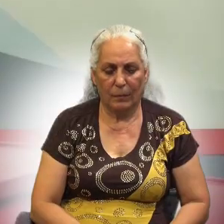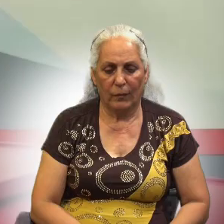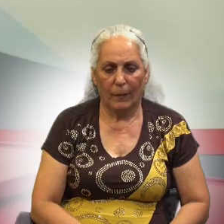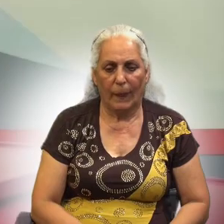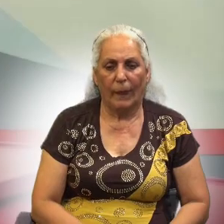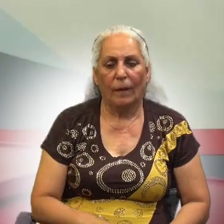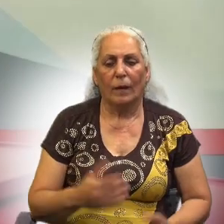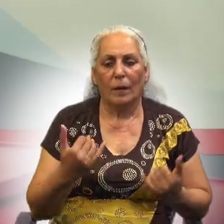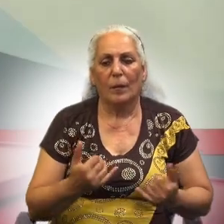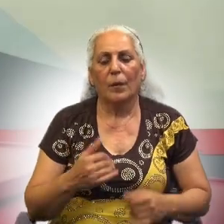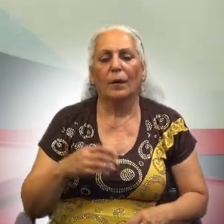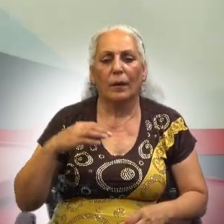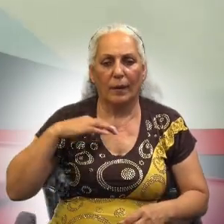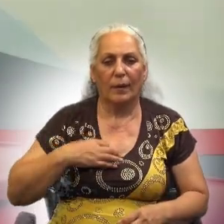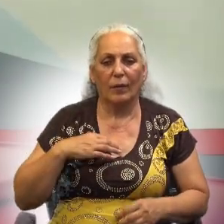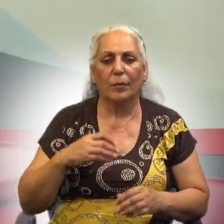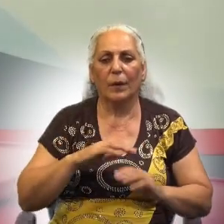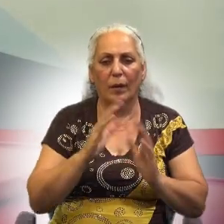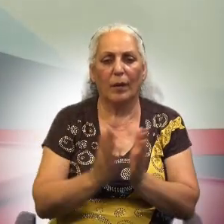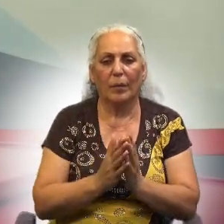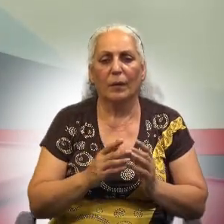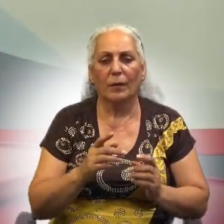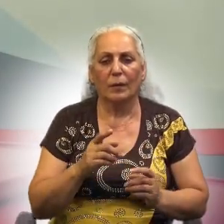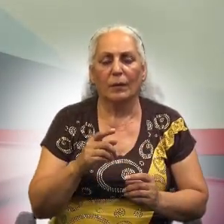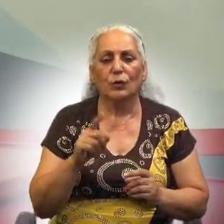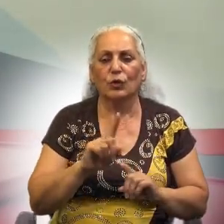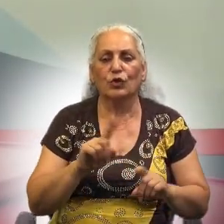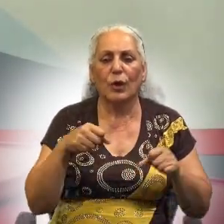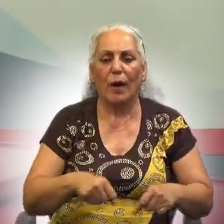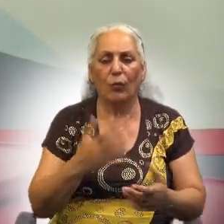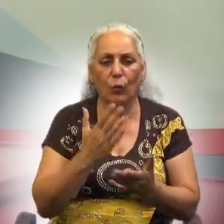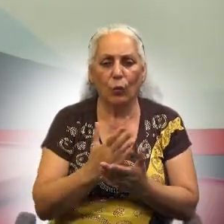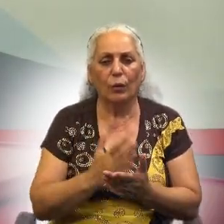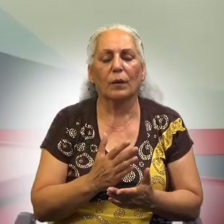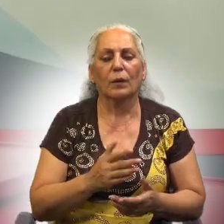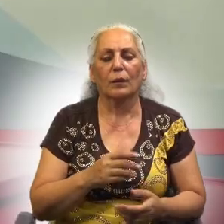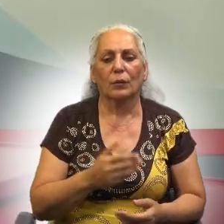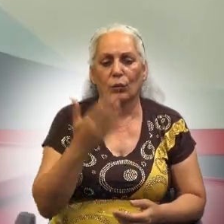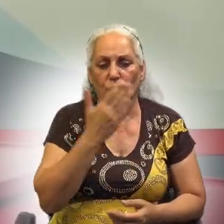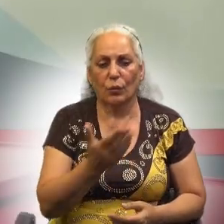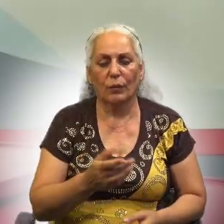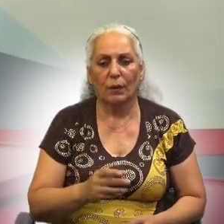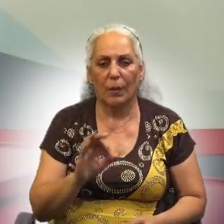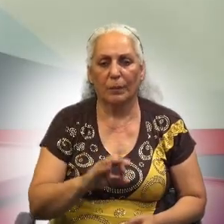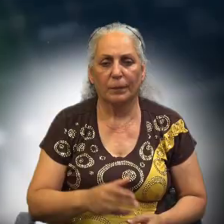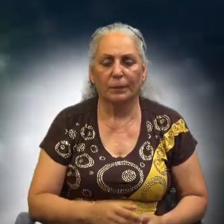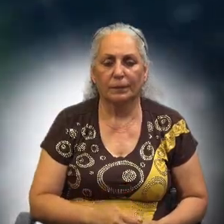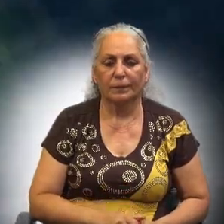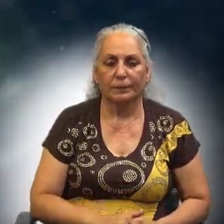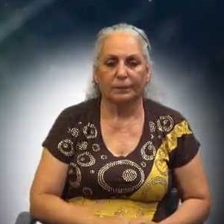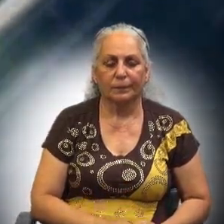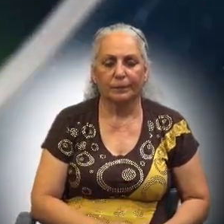Հիմա քո իրավաբանը հավելվածը, ինչ իրավունքներ ու պարտականություններ ունեն անձինք իրավաբանական հարթակում, կօգնի իմանալ այս հավելվածը։